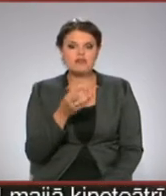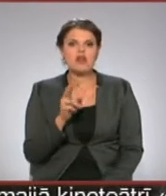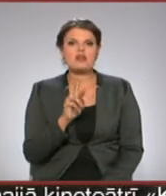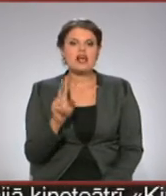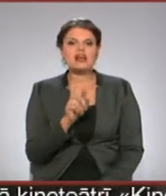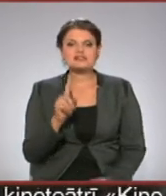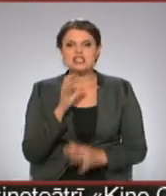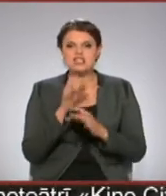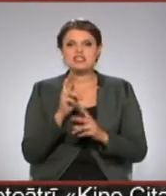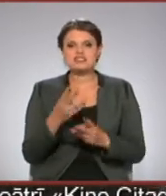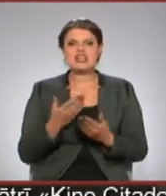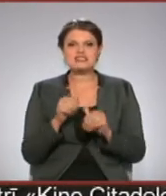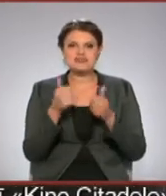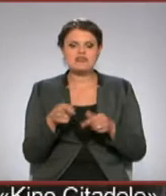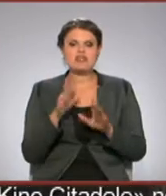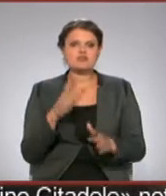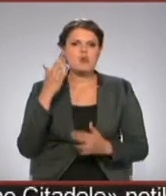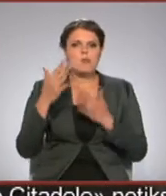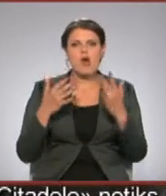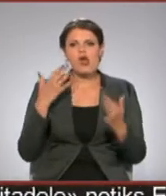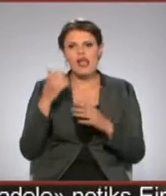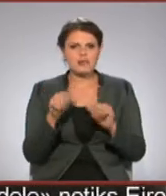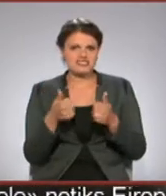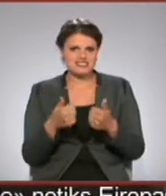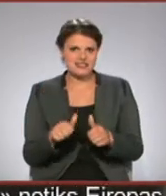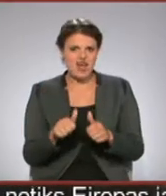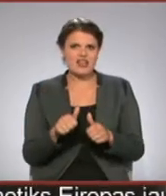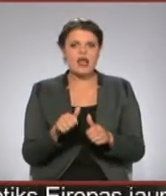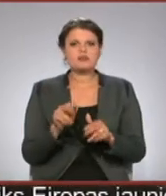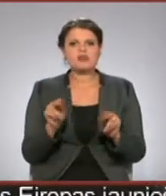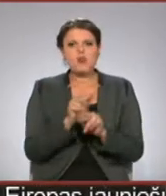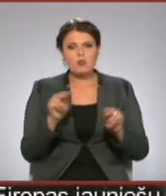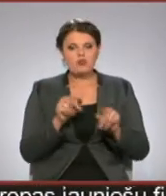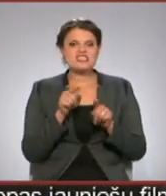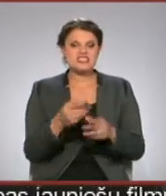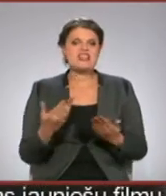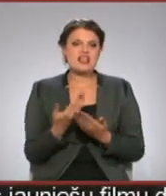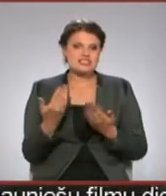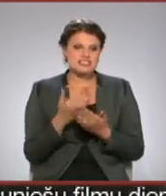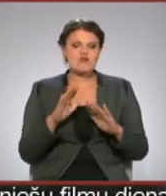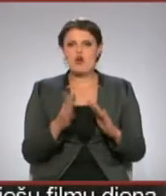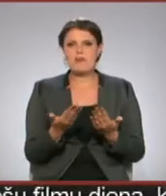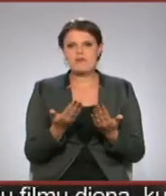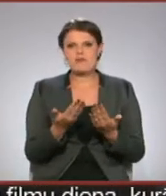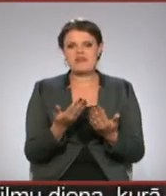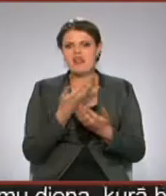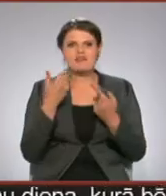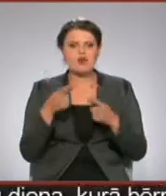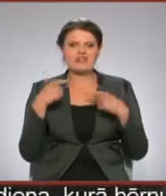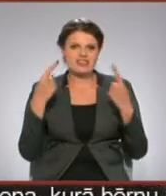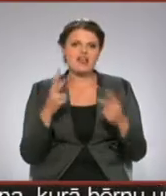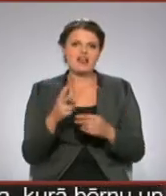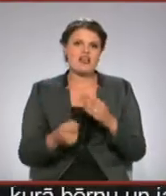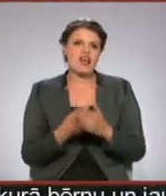dzīvesveids, tas būtu ļoti bohēmisks variants. Nu, pa lielam gan mūziķi tā dzīvo, bet nav tik trakā